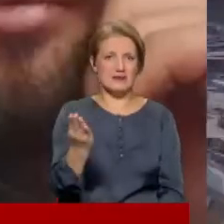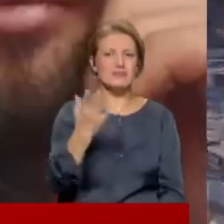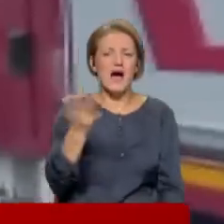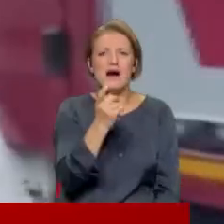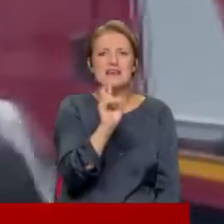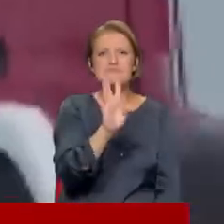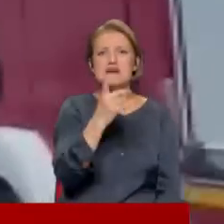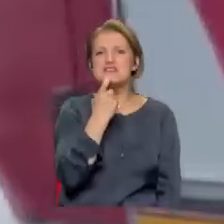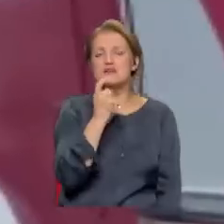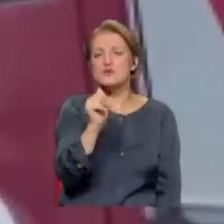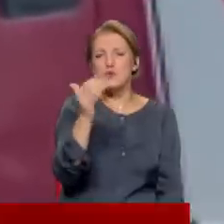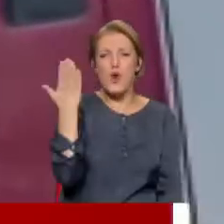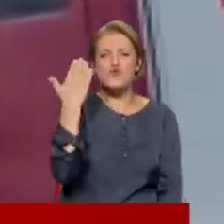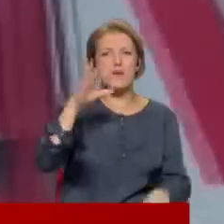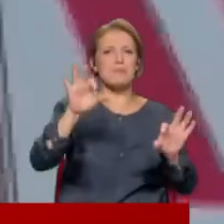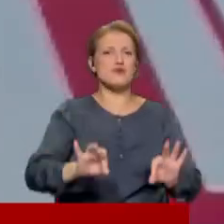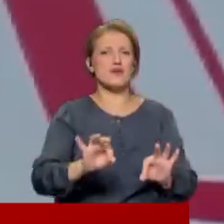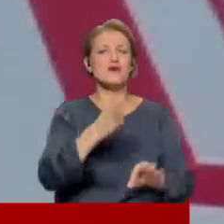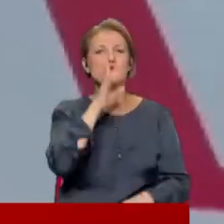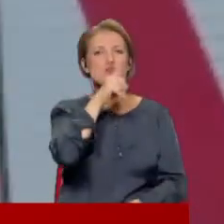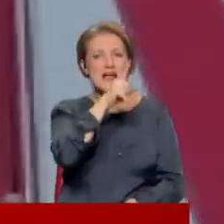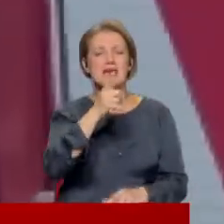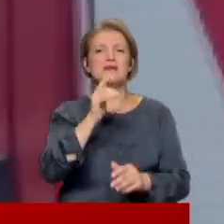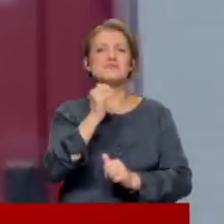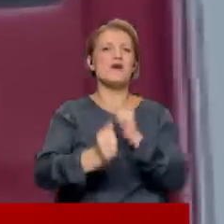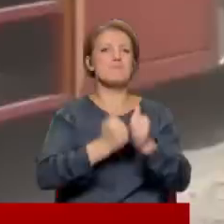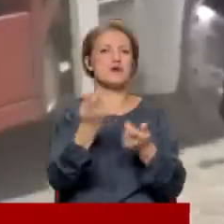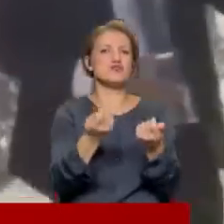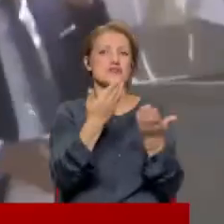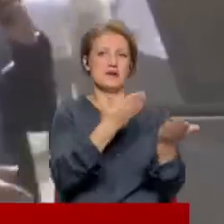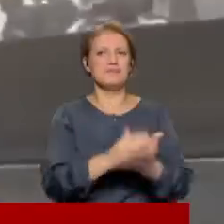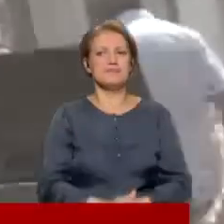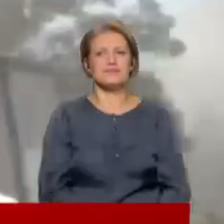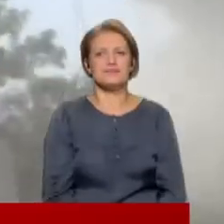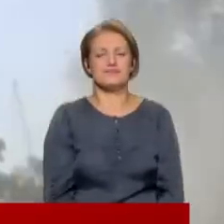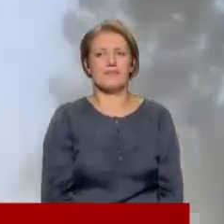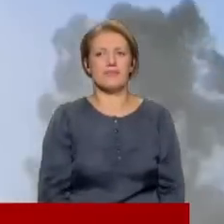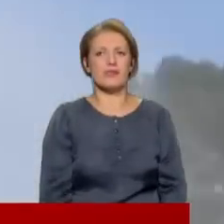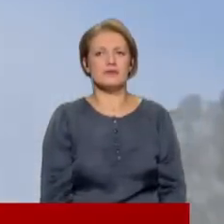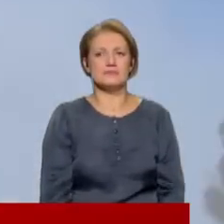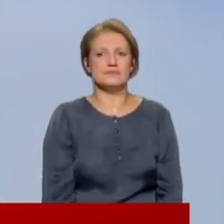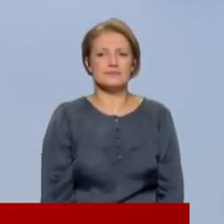Daha 25 gün önce başlamıştı Kocaeli Derince'deki işine.